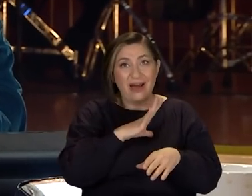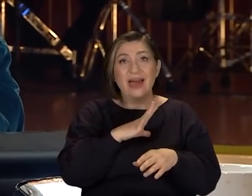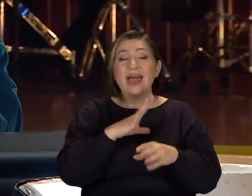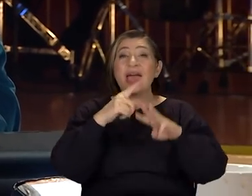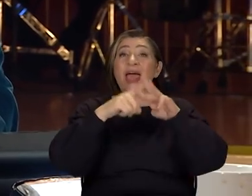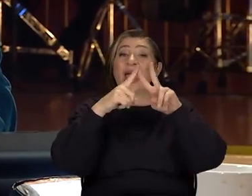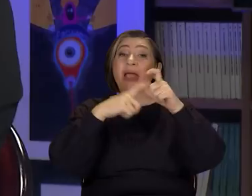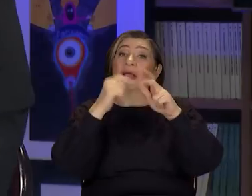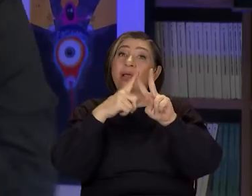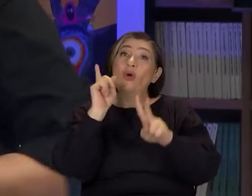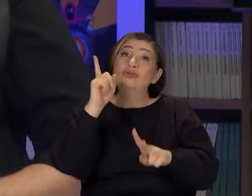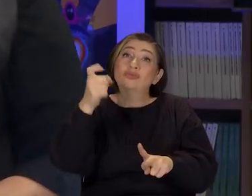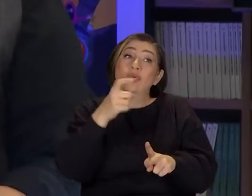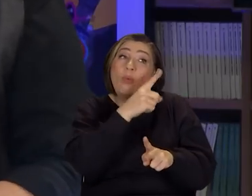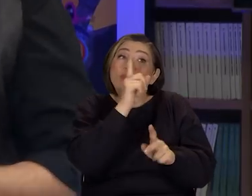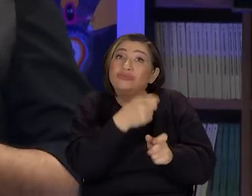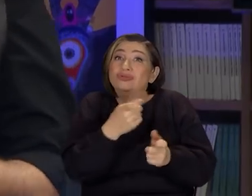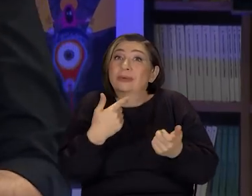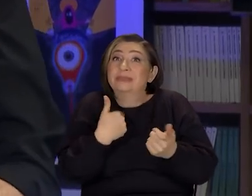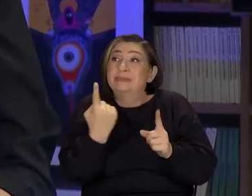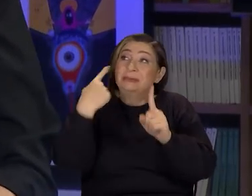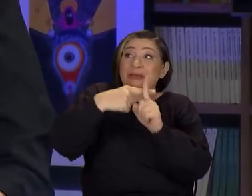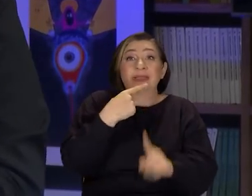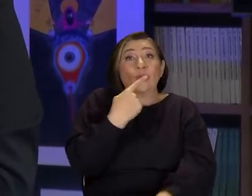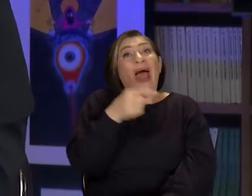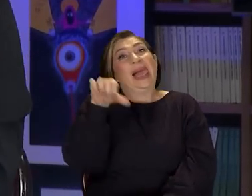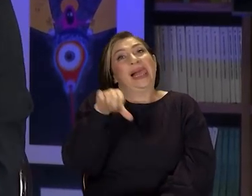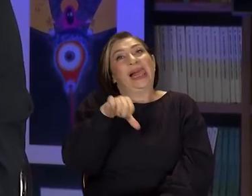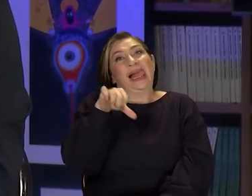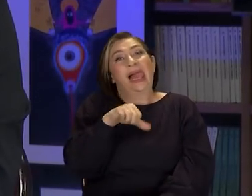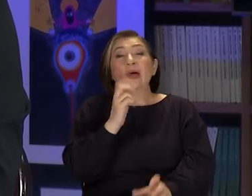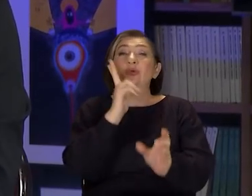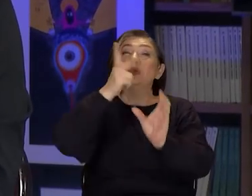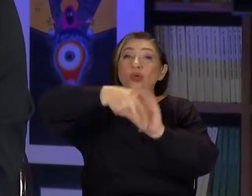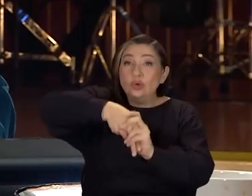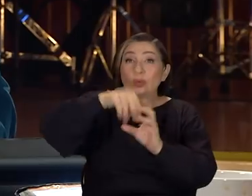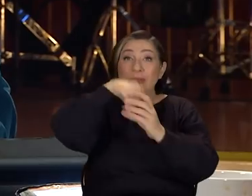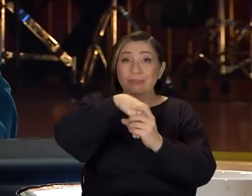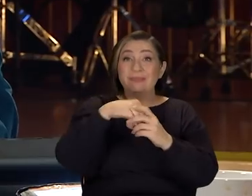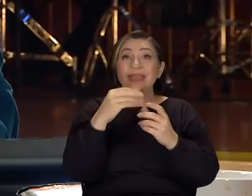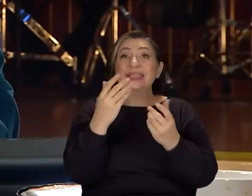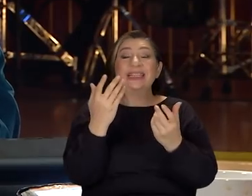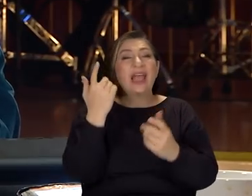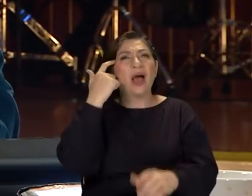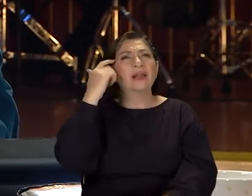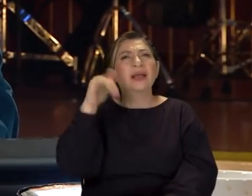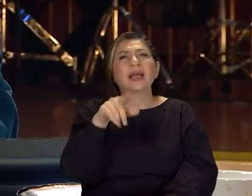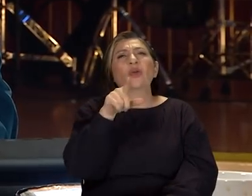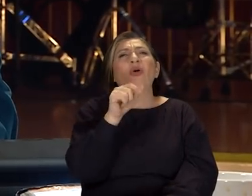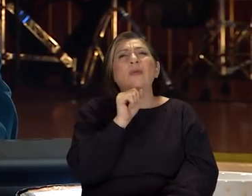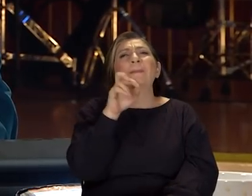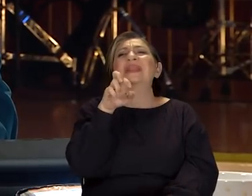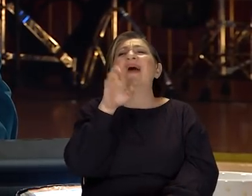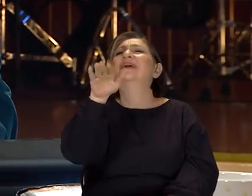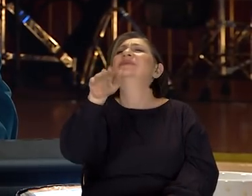Engin sonra... Hoca buldu biliyorsunuz. Engin Hoca bir şey bulunca biz üstüne bir şey evet. söyleyemiyoruz. Evet üçü bir arada. Ne geliyor? Pınar ne geliyor insanın